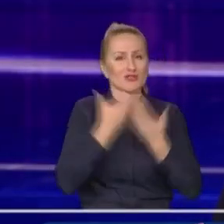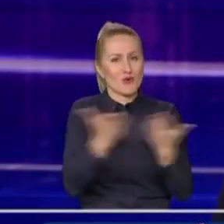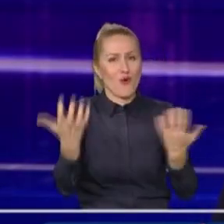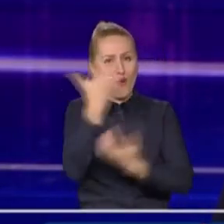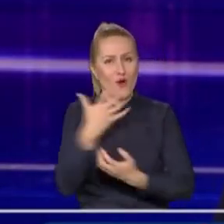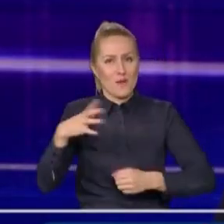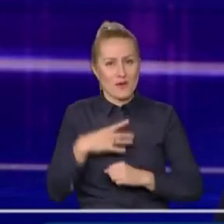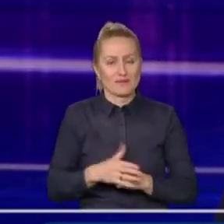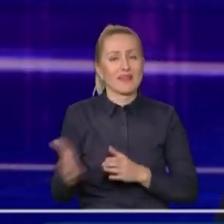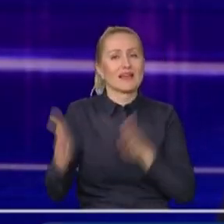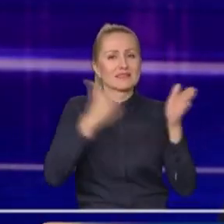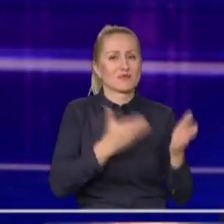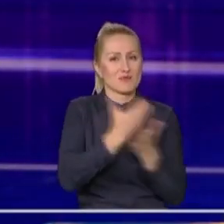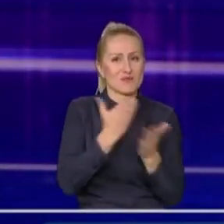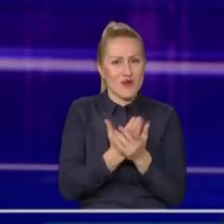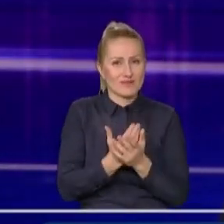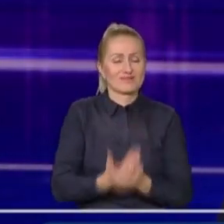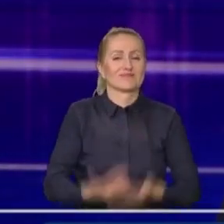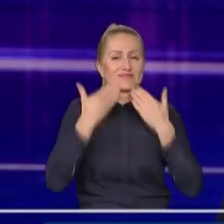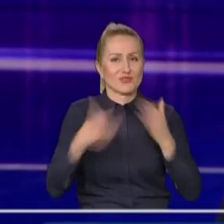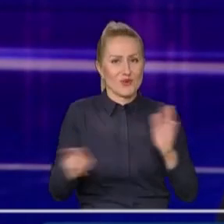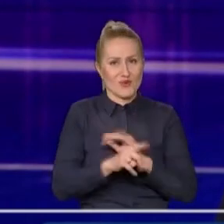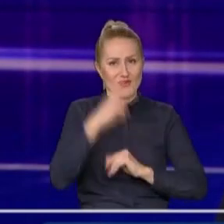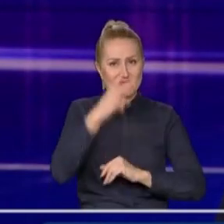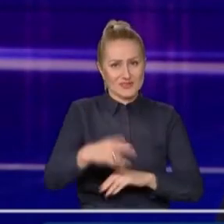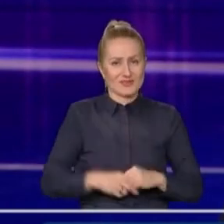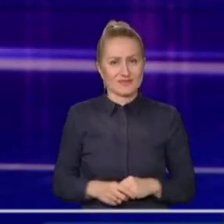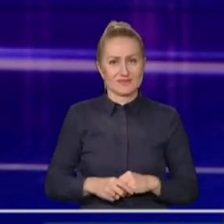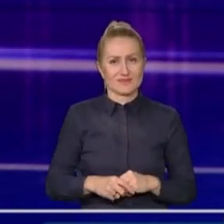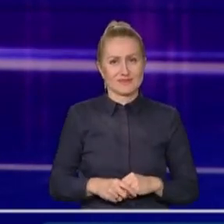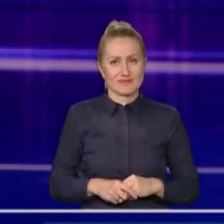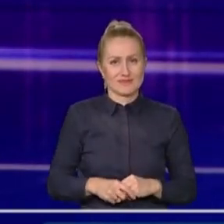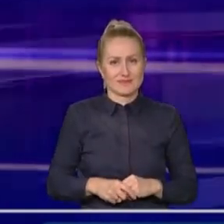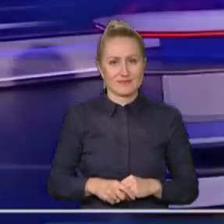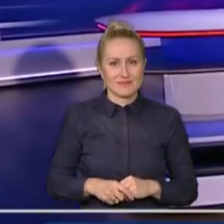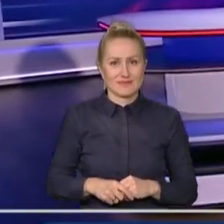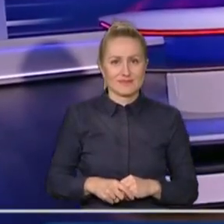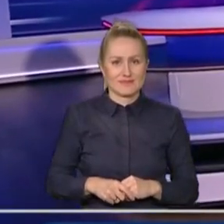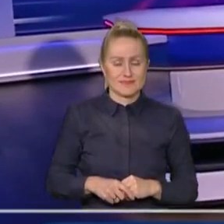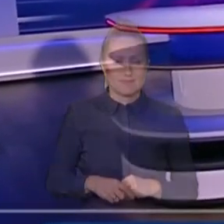dziękuję za uwagę. A na naszych widzów czeka już Adrian Klarenbach i jego goście w programie Minęła 20.